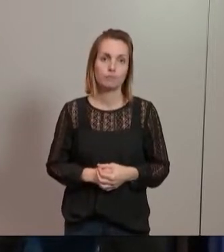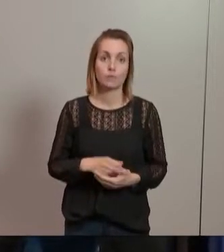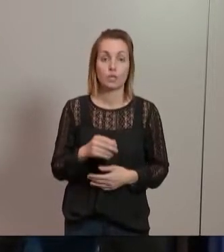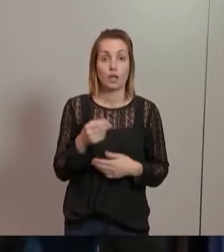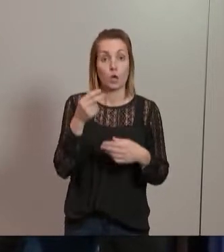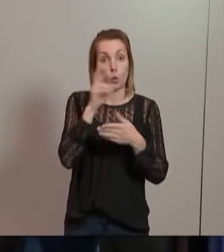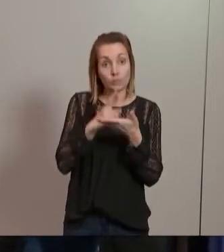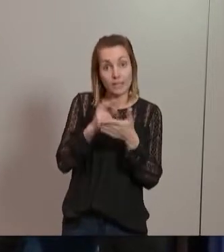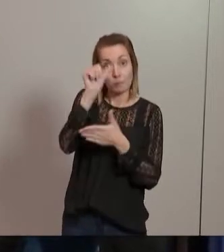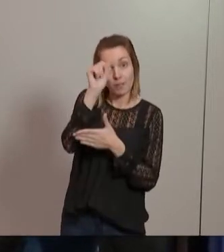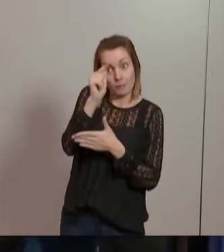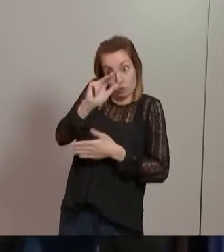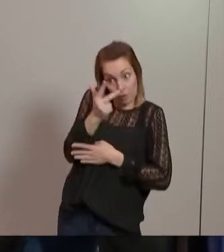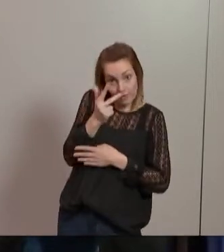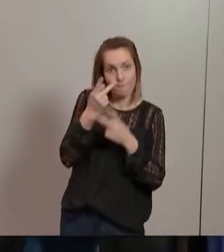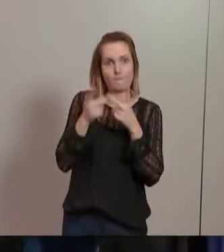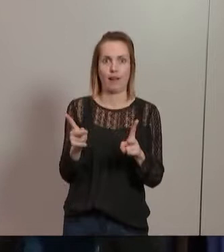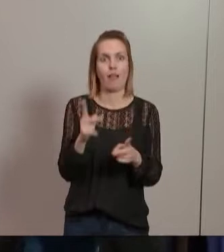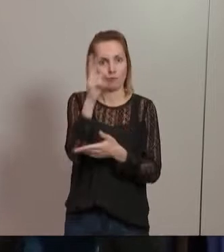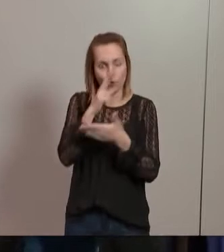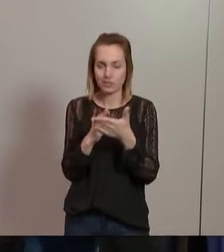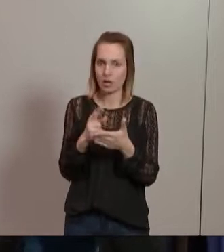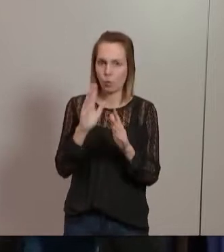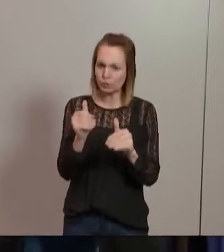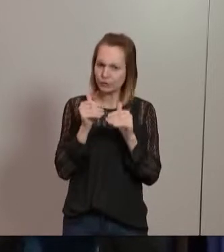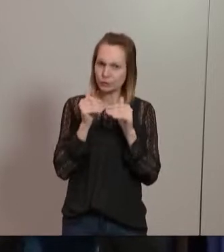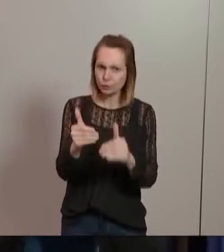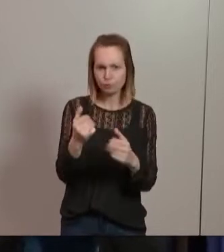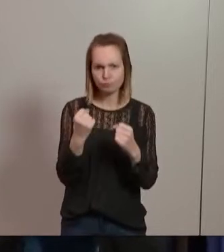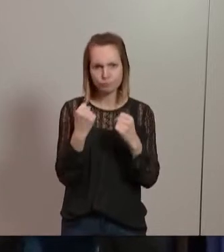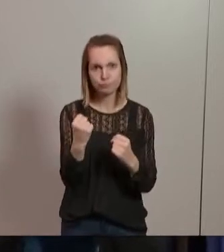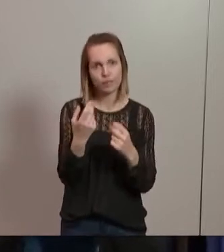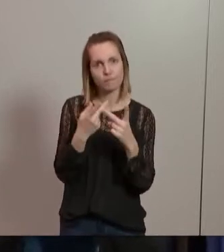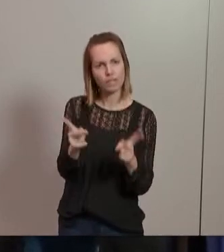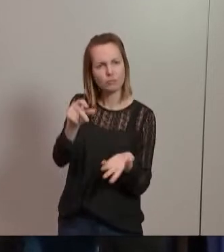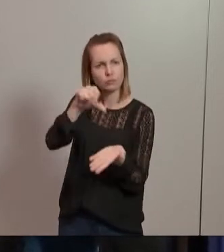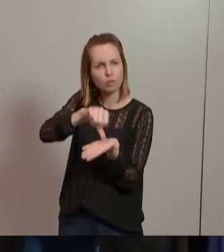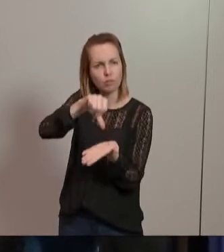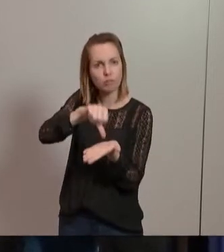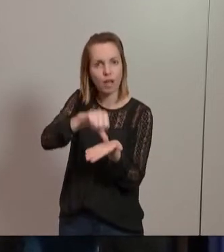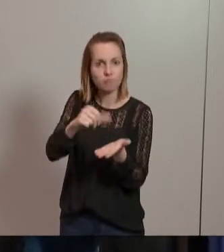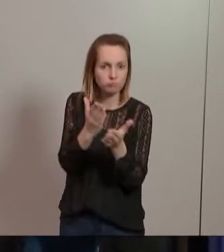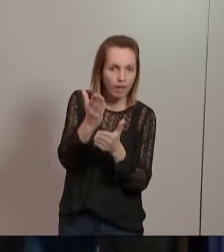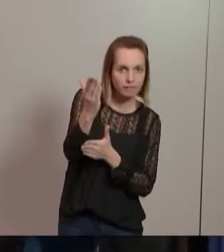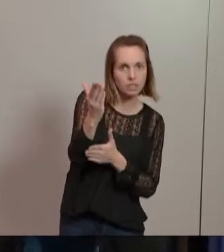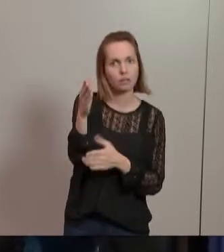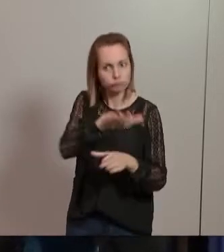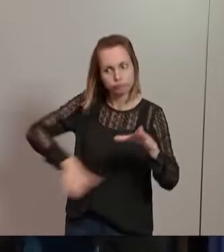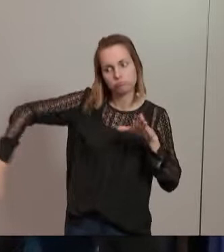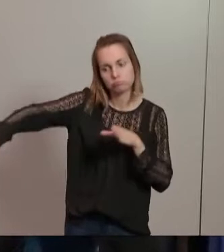Troisième ville de la métropole, Rezé continue de s'ancrer et de jouer son rôle central dans l'avenir de notre